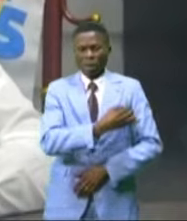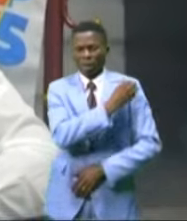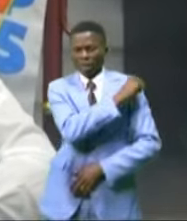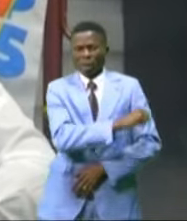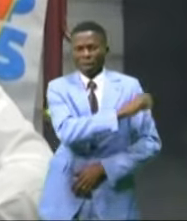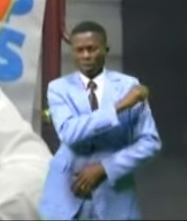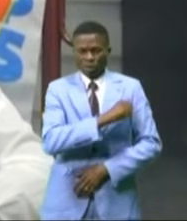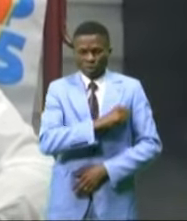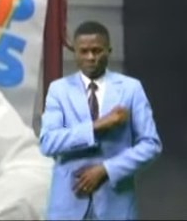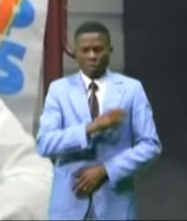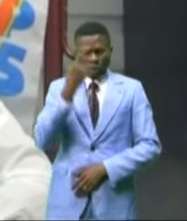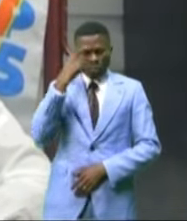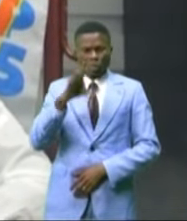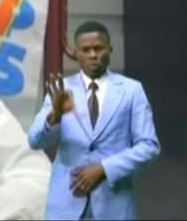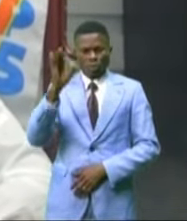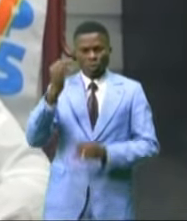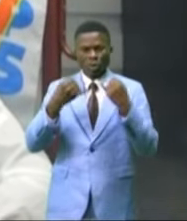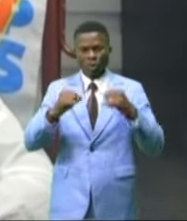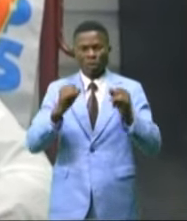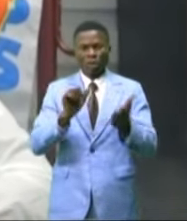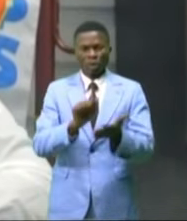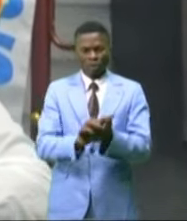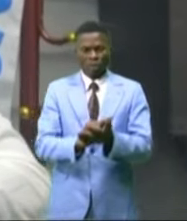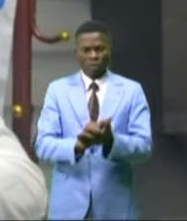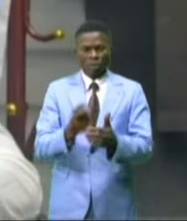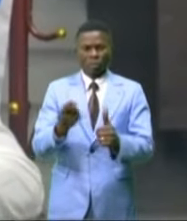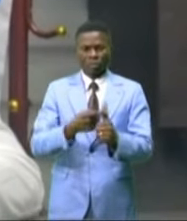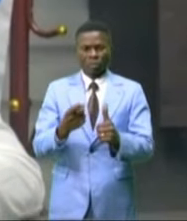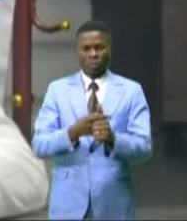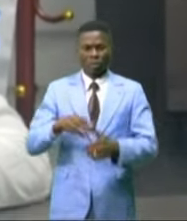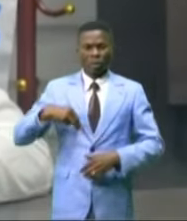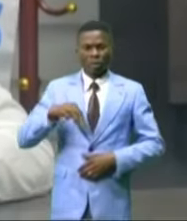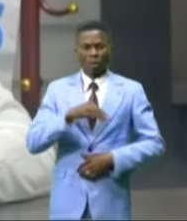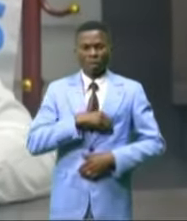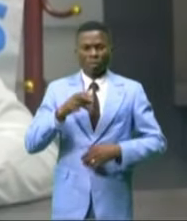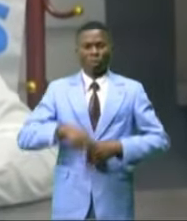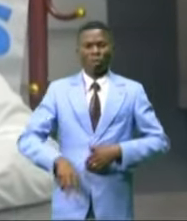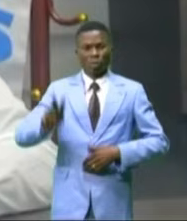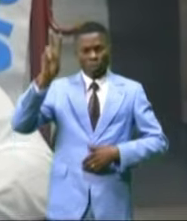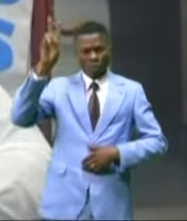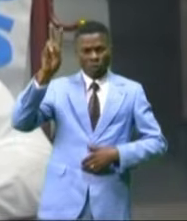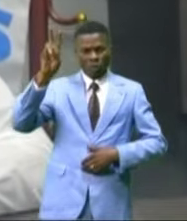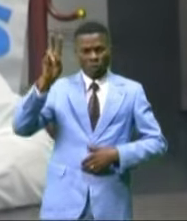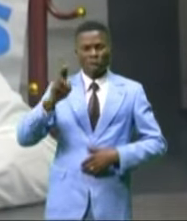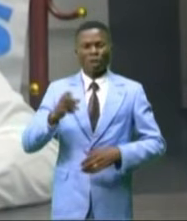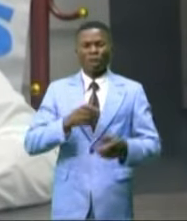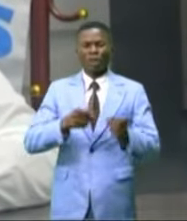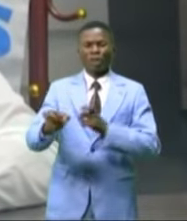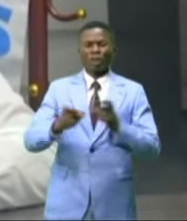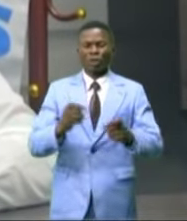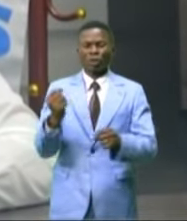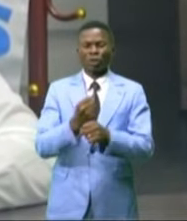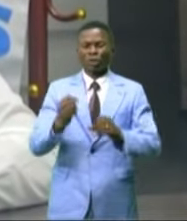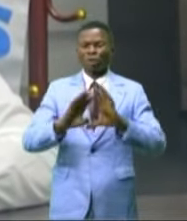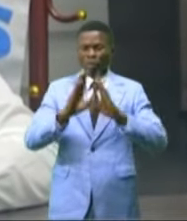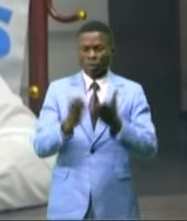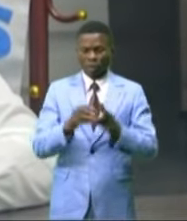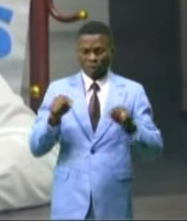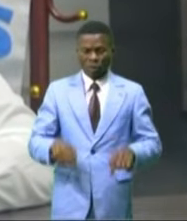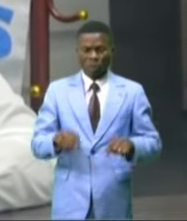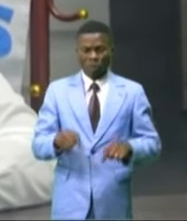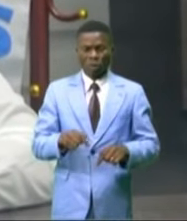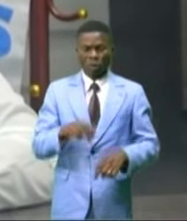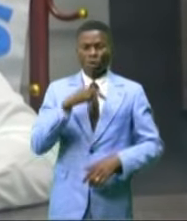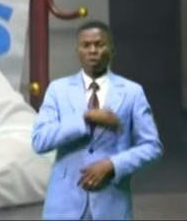confiance du chefement c'était un de membes DEP qui a ACC coordonné la campagne du chef aujourd'hui cette